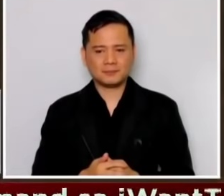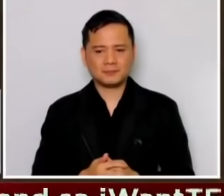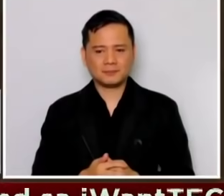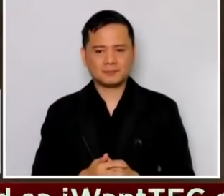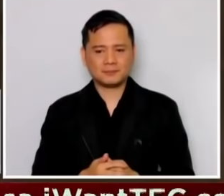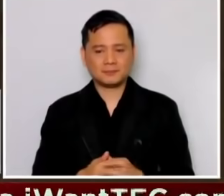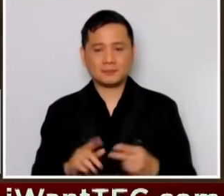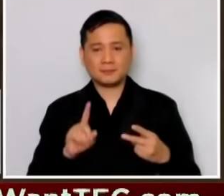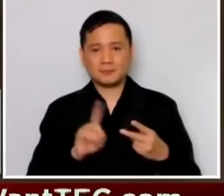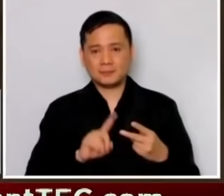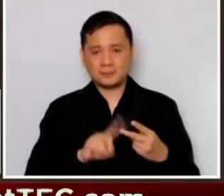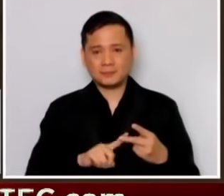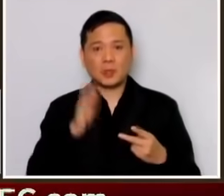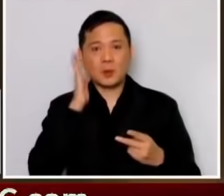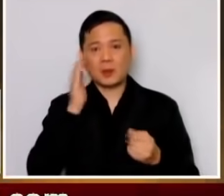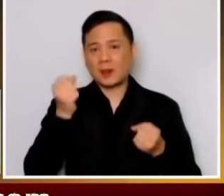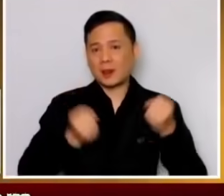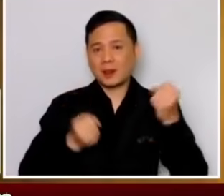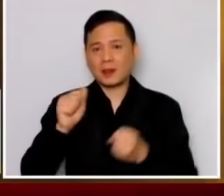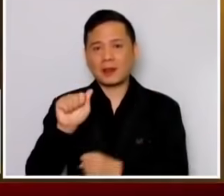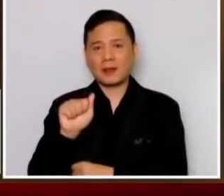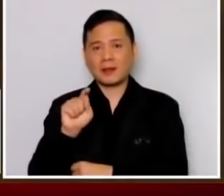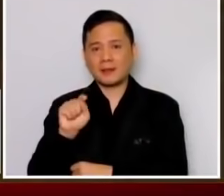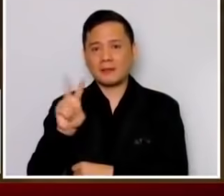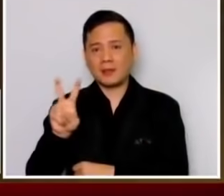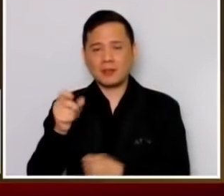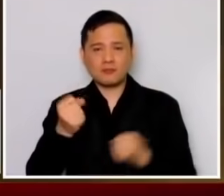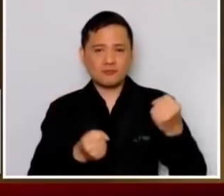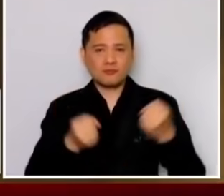At pagmamaneho ng ATV.